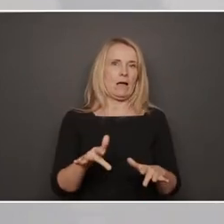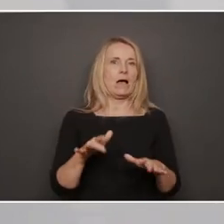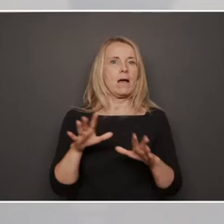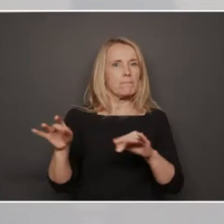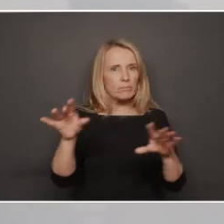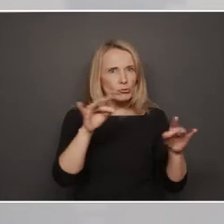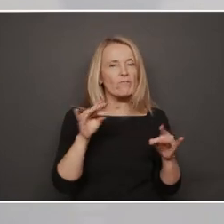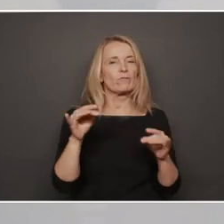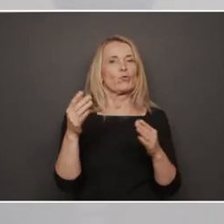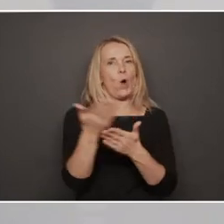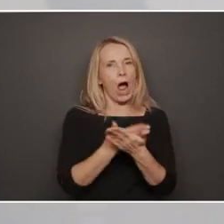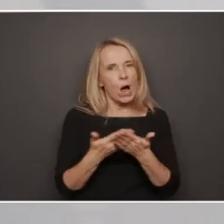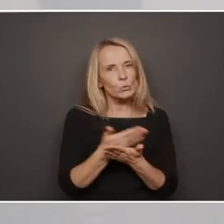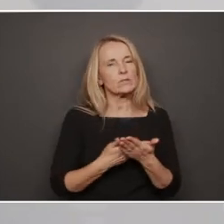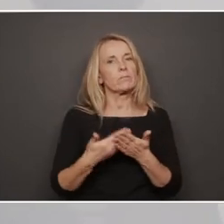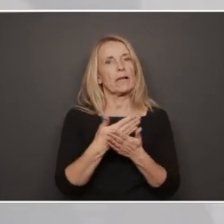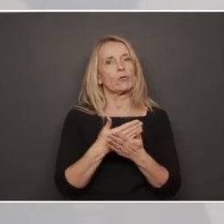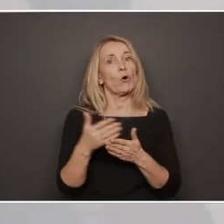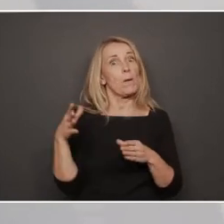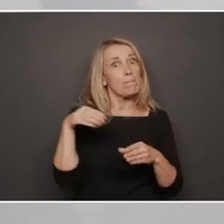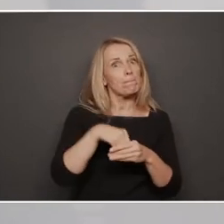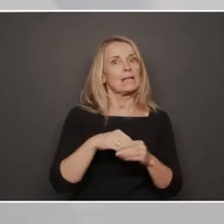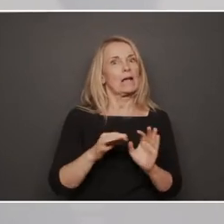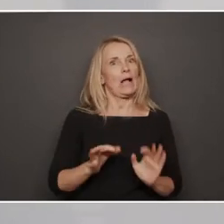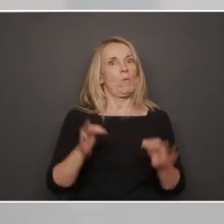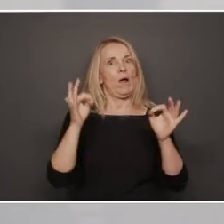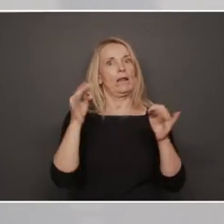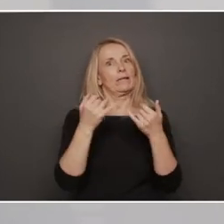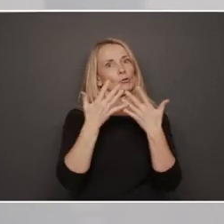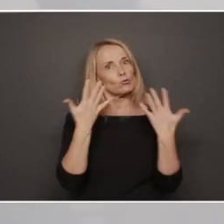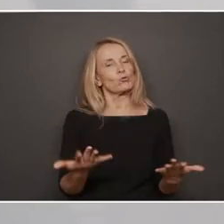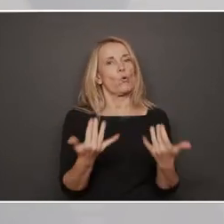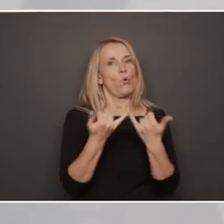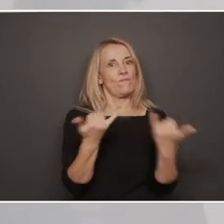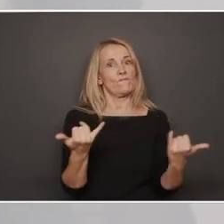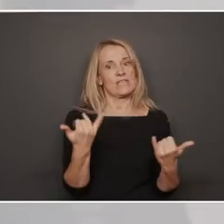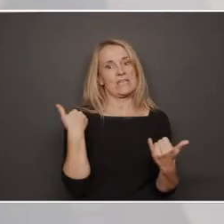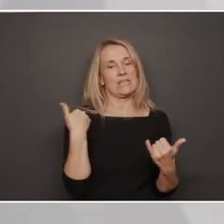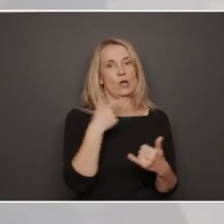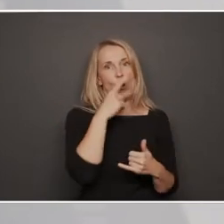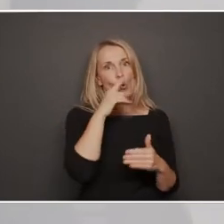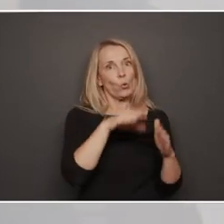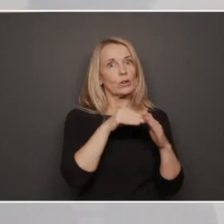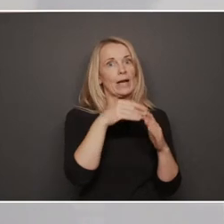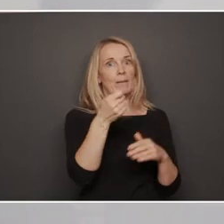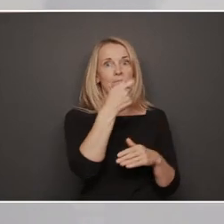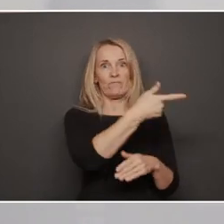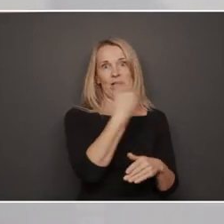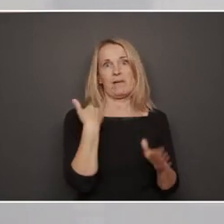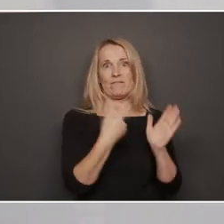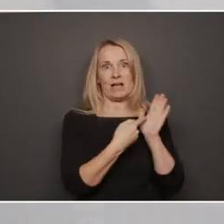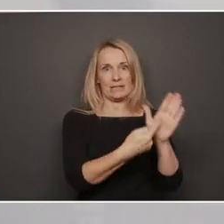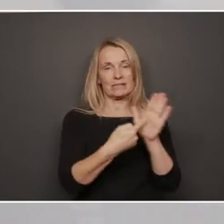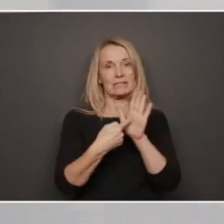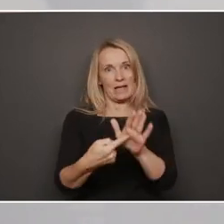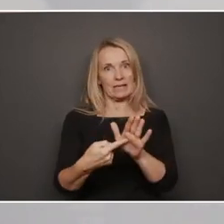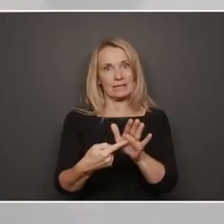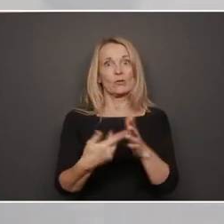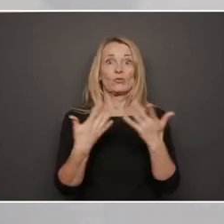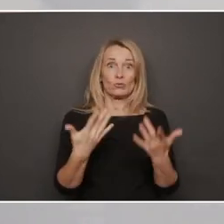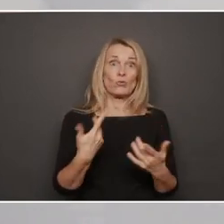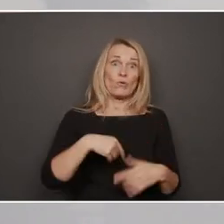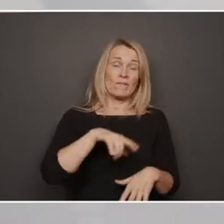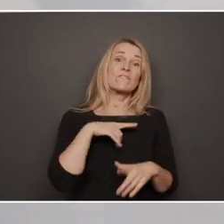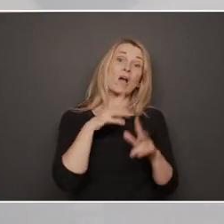und Ausbildung mit Qualität, so wie es die ausgezeichneten Betriebe vorzeigen. Von dem her hoffen